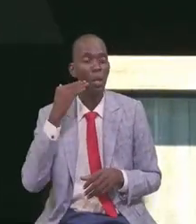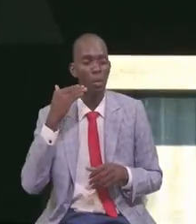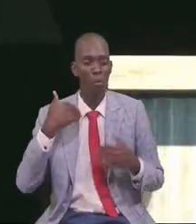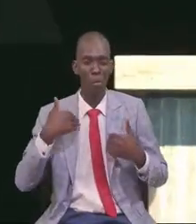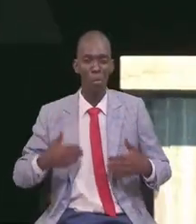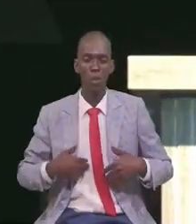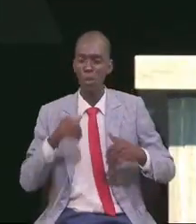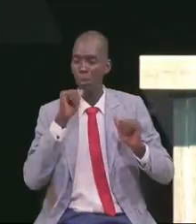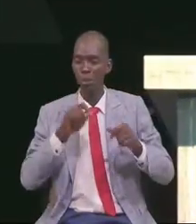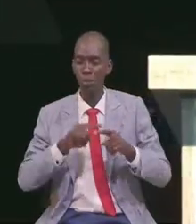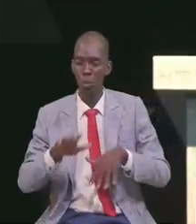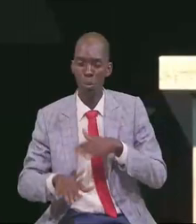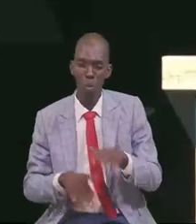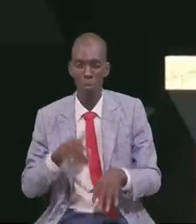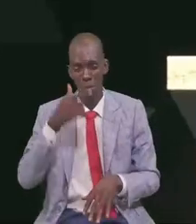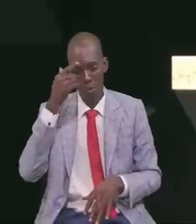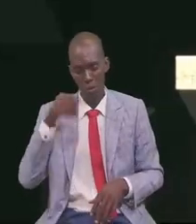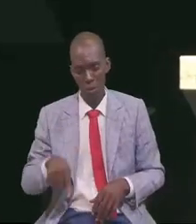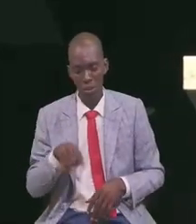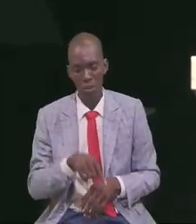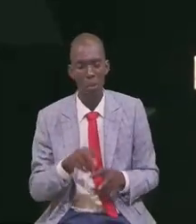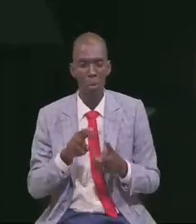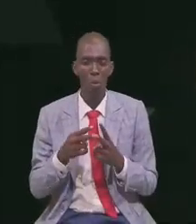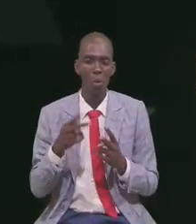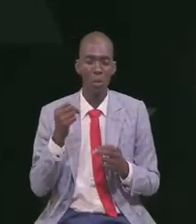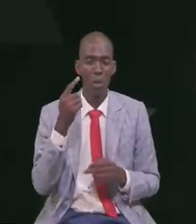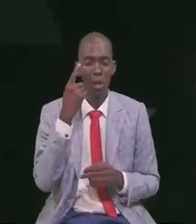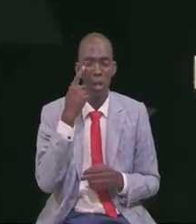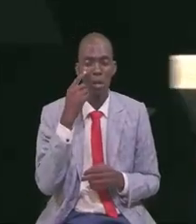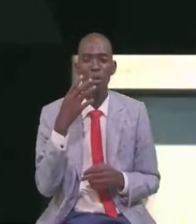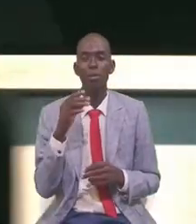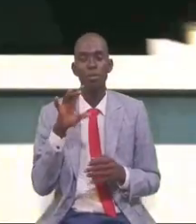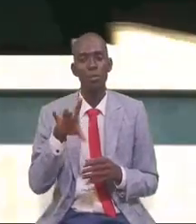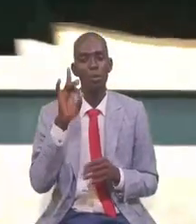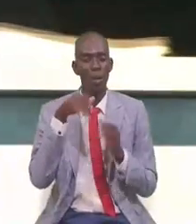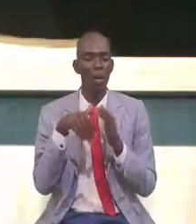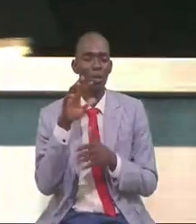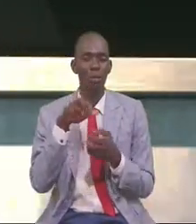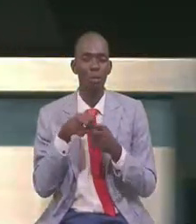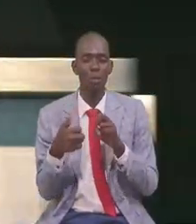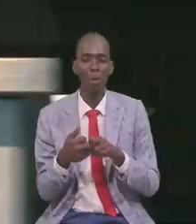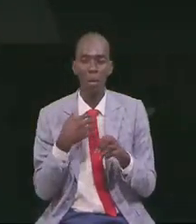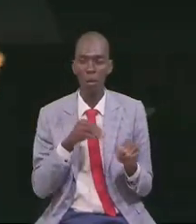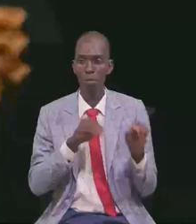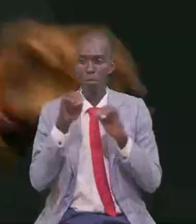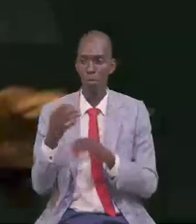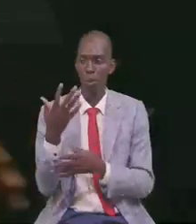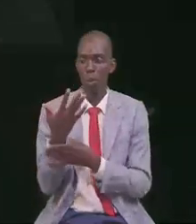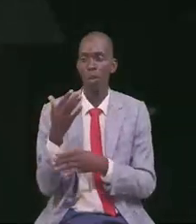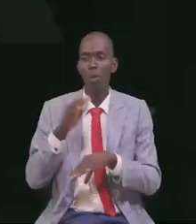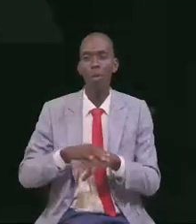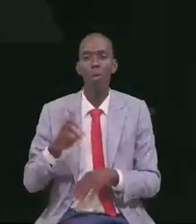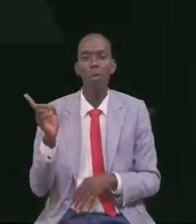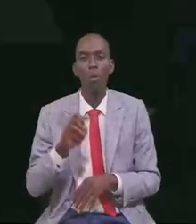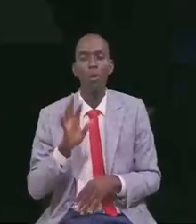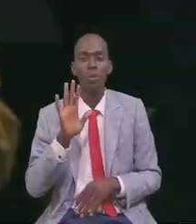avant, mais dans les pieds, dans les yeux, identifiez le problème et mettez la main là où se trouve le problème,